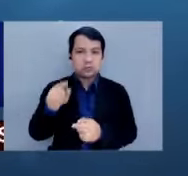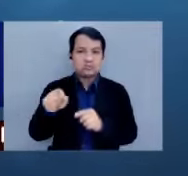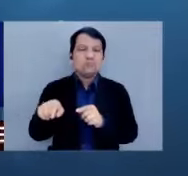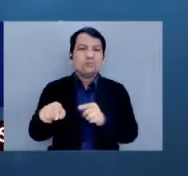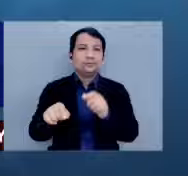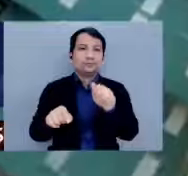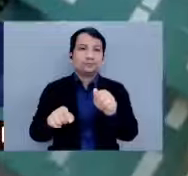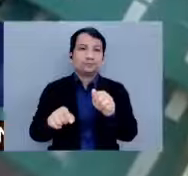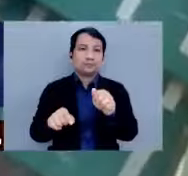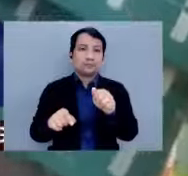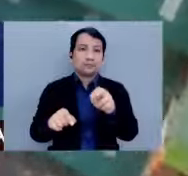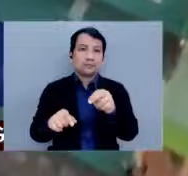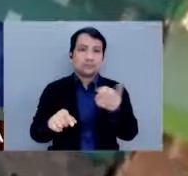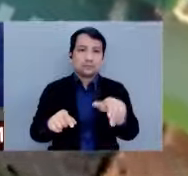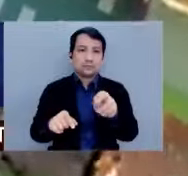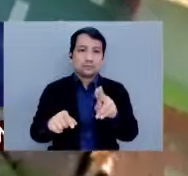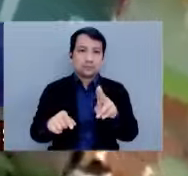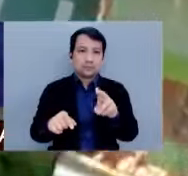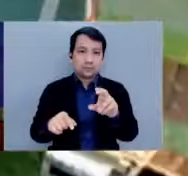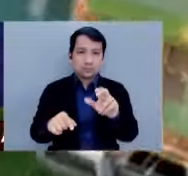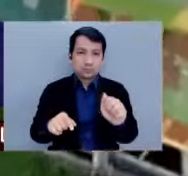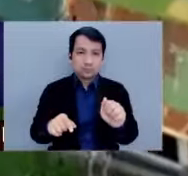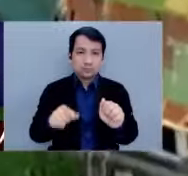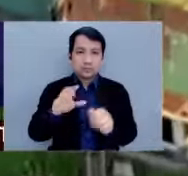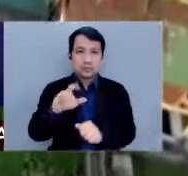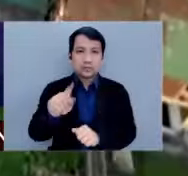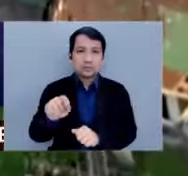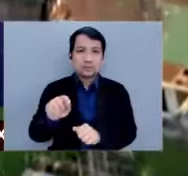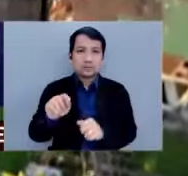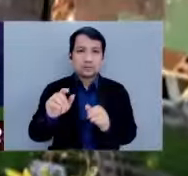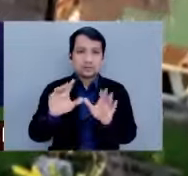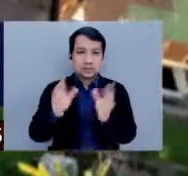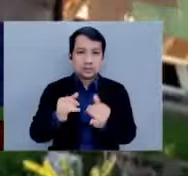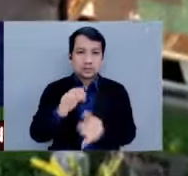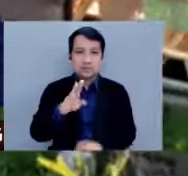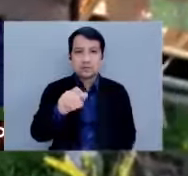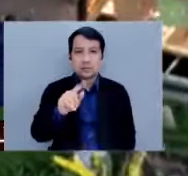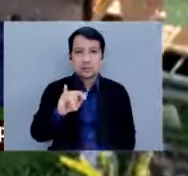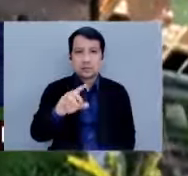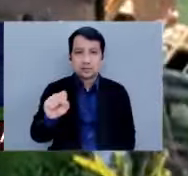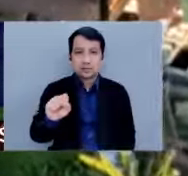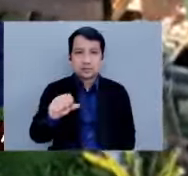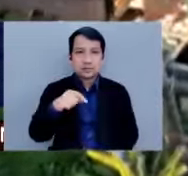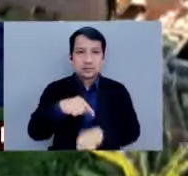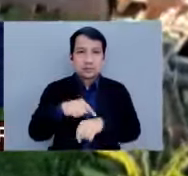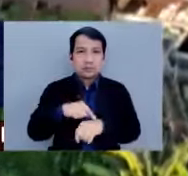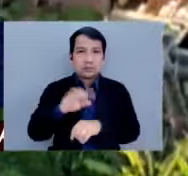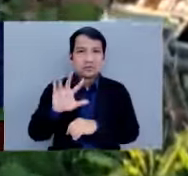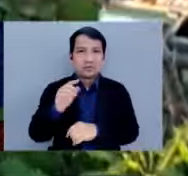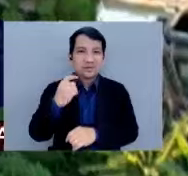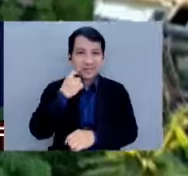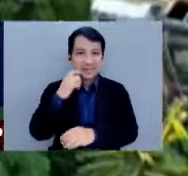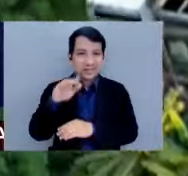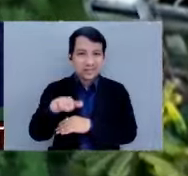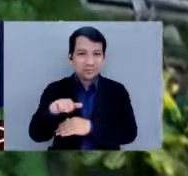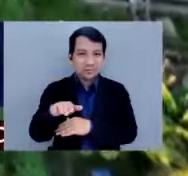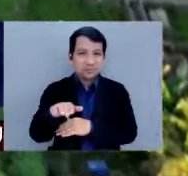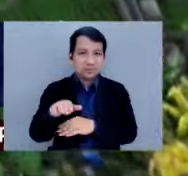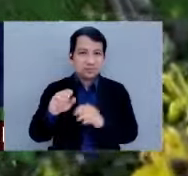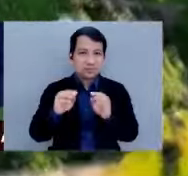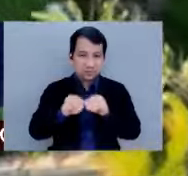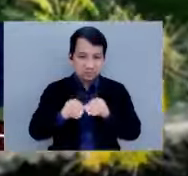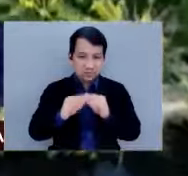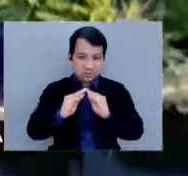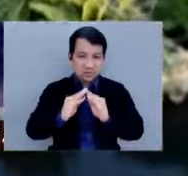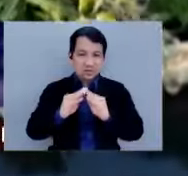Juan. Sumiklab ang sunog sa Barangay Batis pasado alas 5 kaninang hapon. Kita ang lawak ng pinsala sa